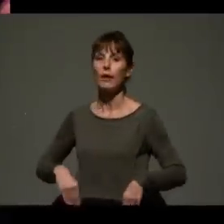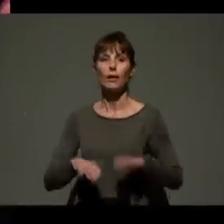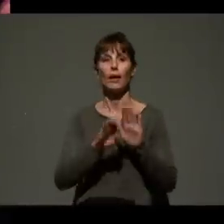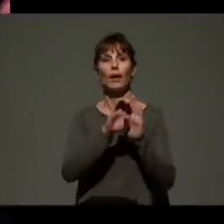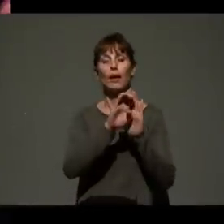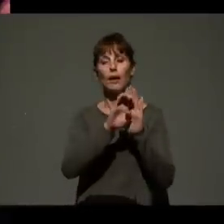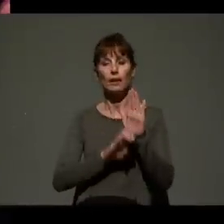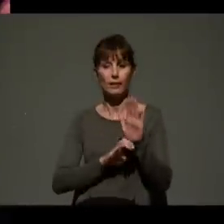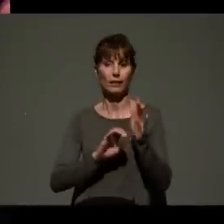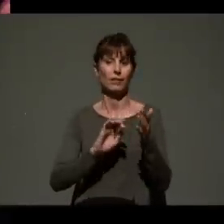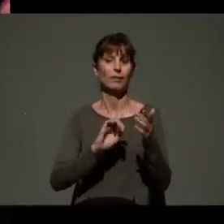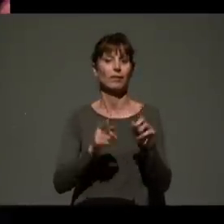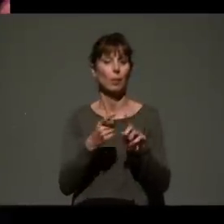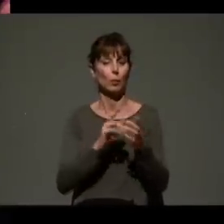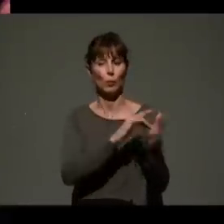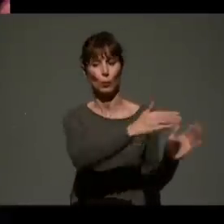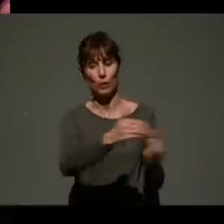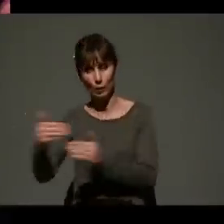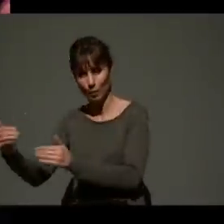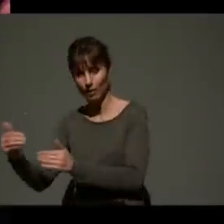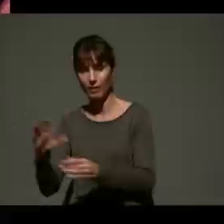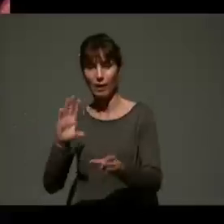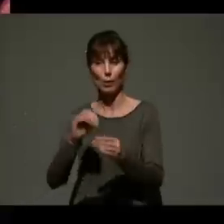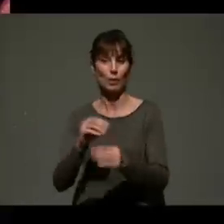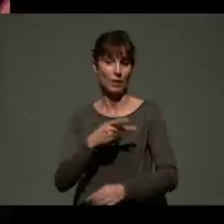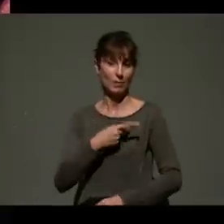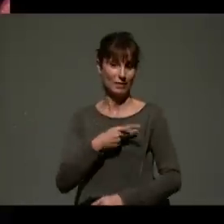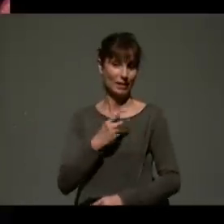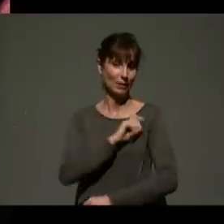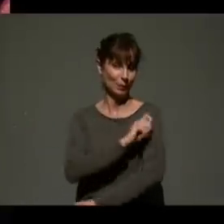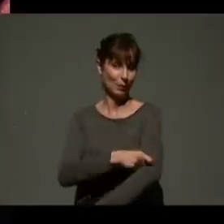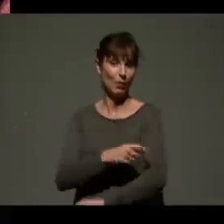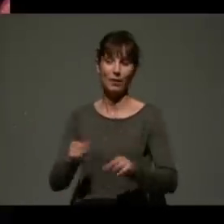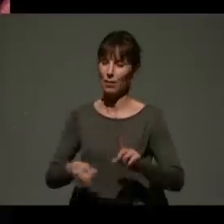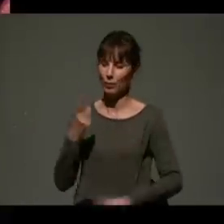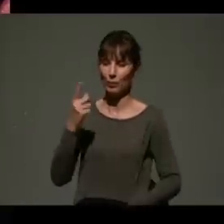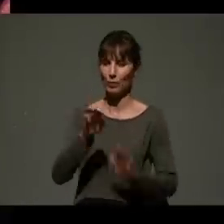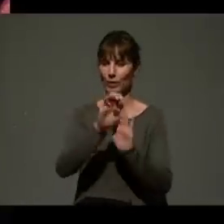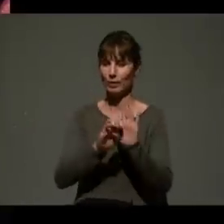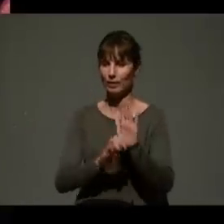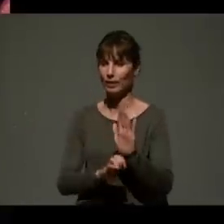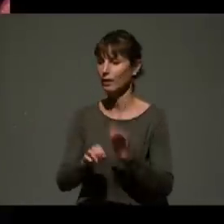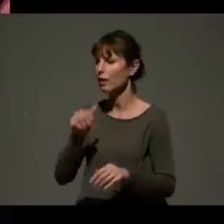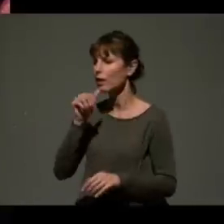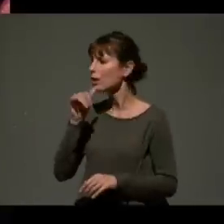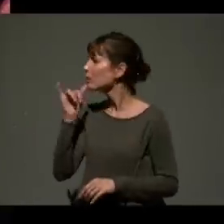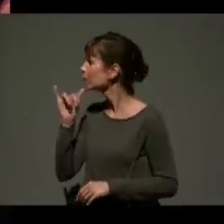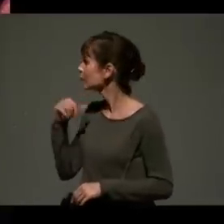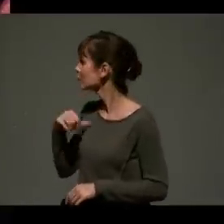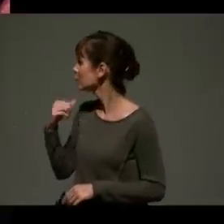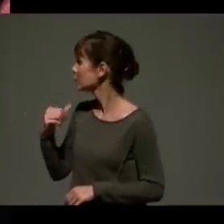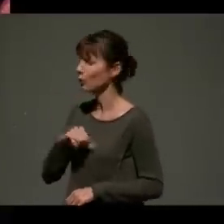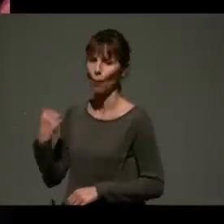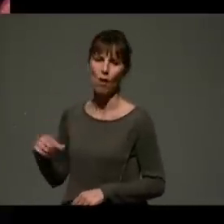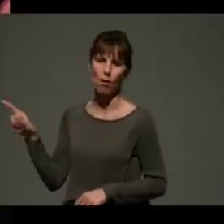dans tous les domaines important, c'est encore plus important en médecine et dans le cadre du sport. C'est une photo de petit chinois, on aurait pu prendre